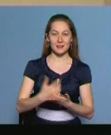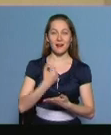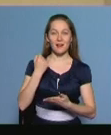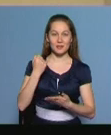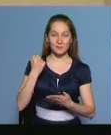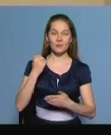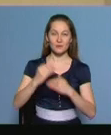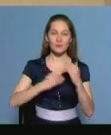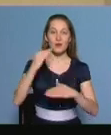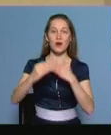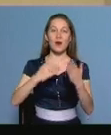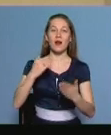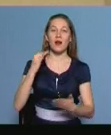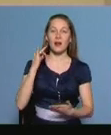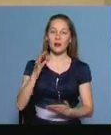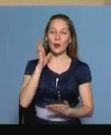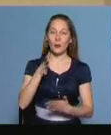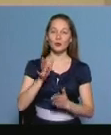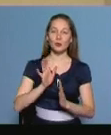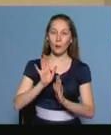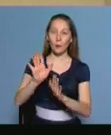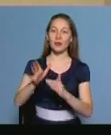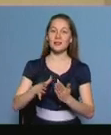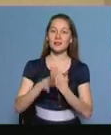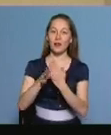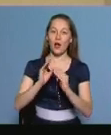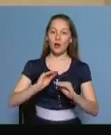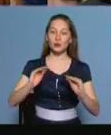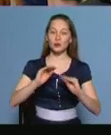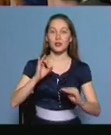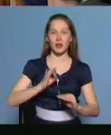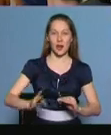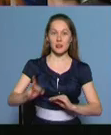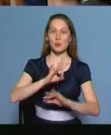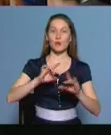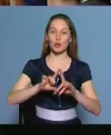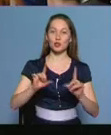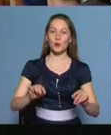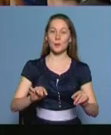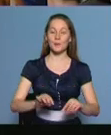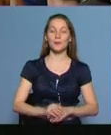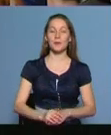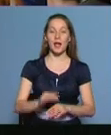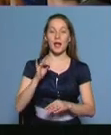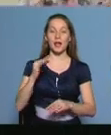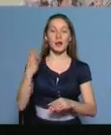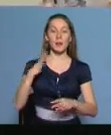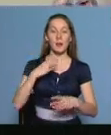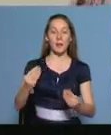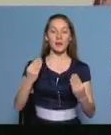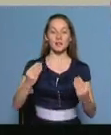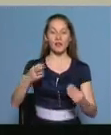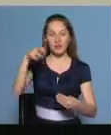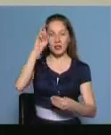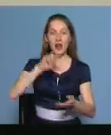и будут продвигать и учителя, и школу, и республику нашу в целом. В этом году она стала победителем престижного федерального проекта